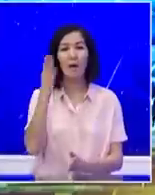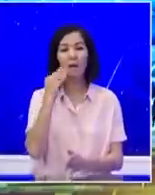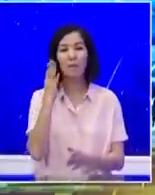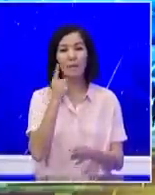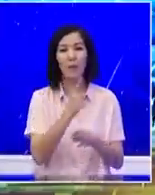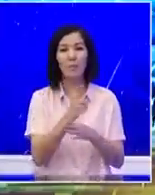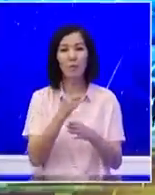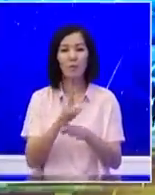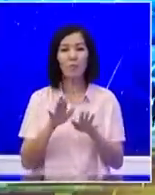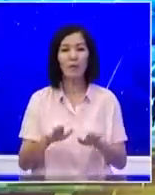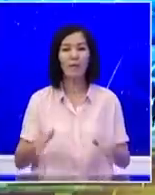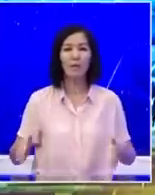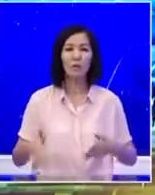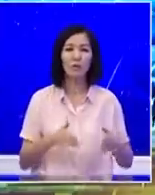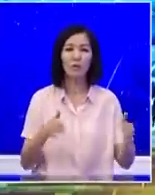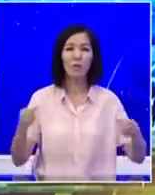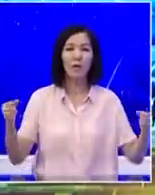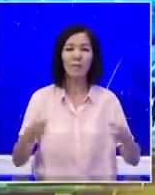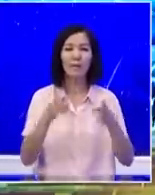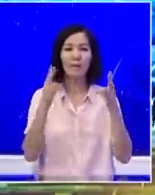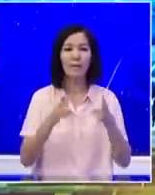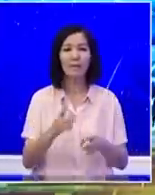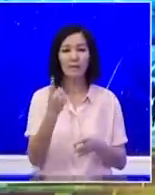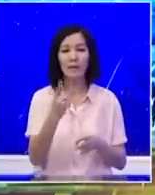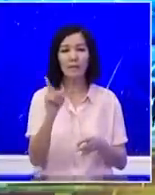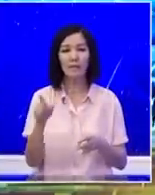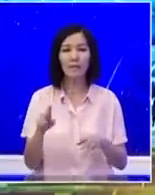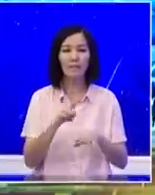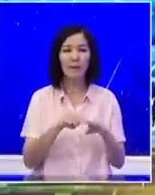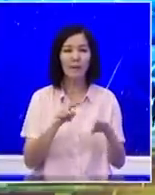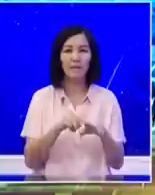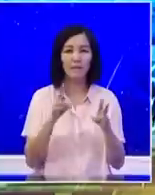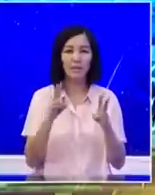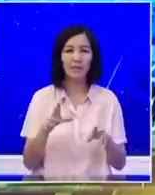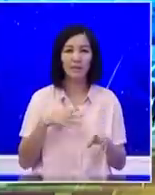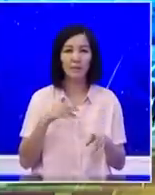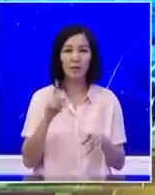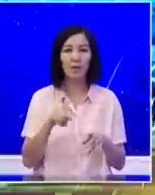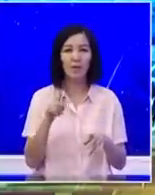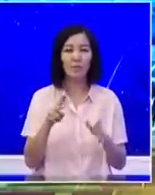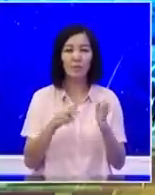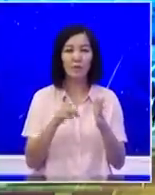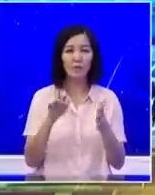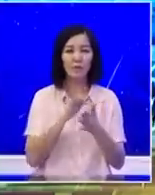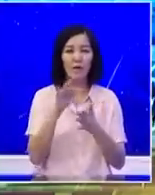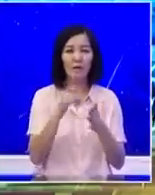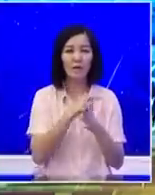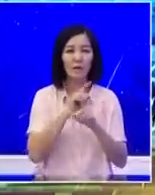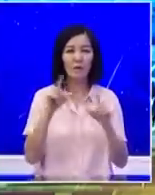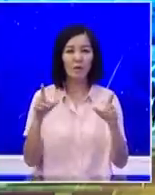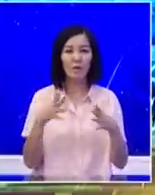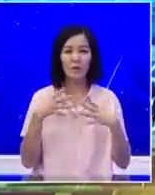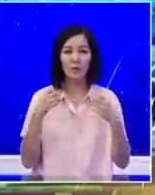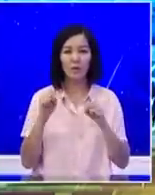Алматыдағы блокбекетте болған жол апатынан тағы бір полиция қызметкері зардап шекті. Қазір ол нөмірі 7-ші қалалық клиникалық аурухананың